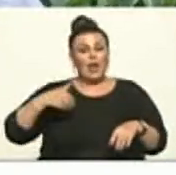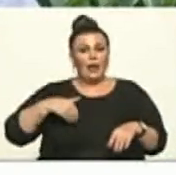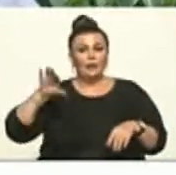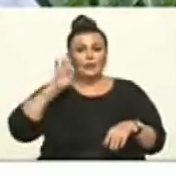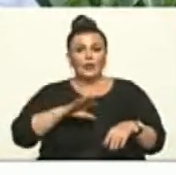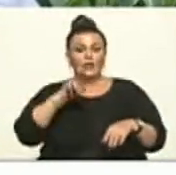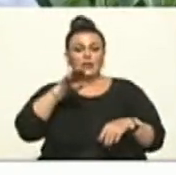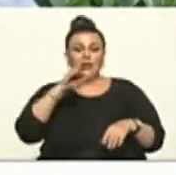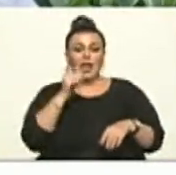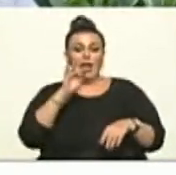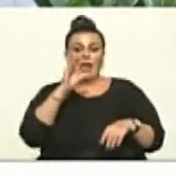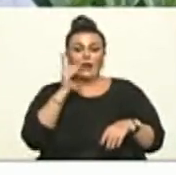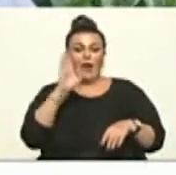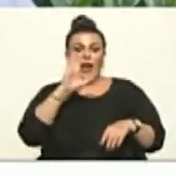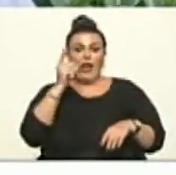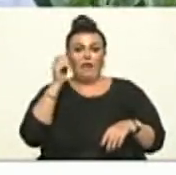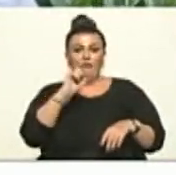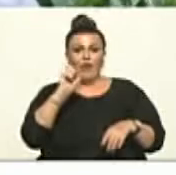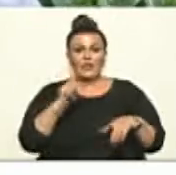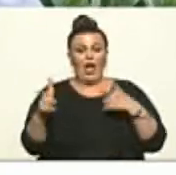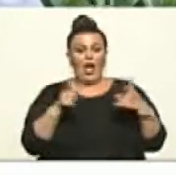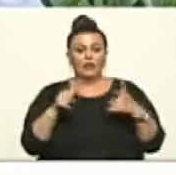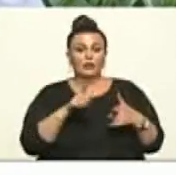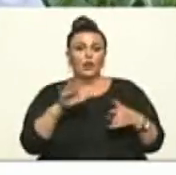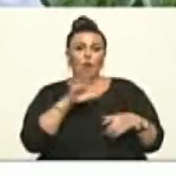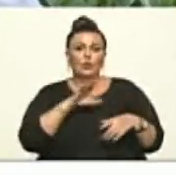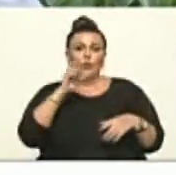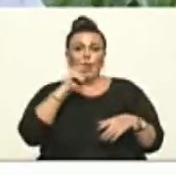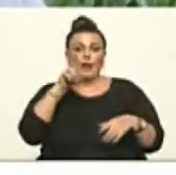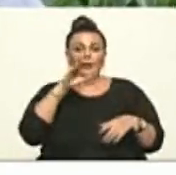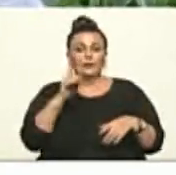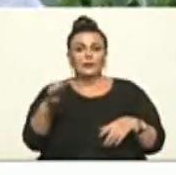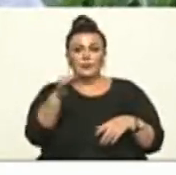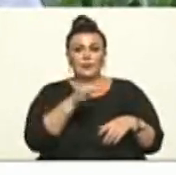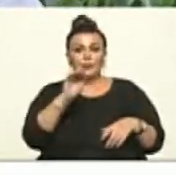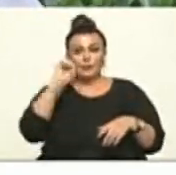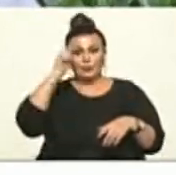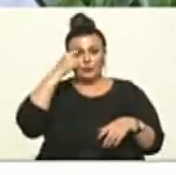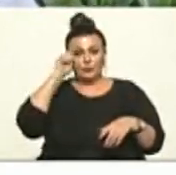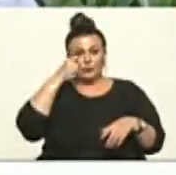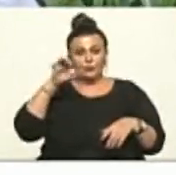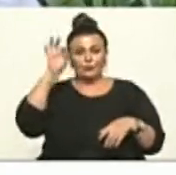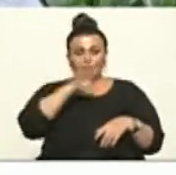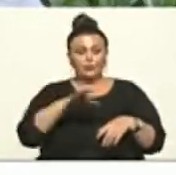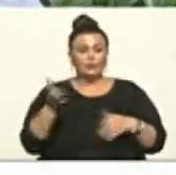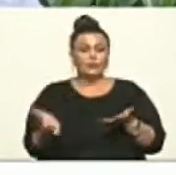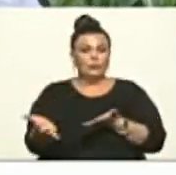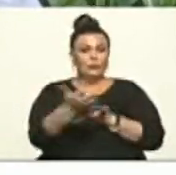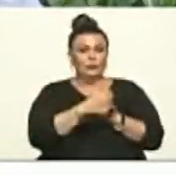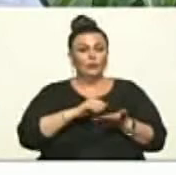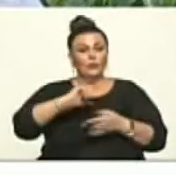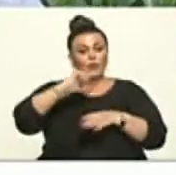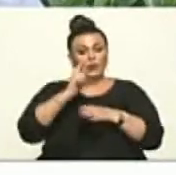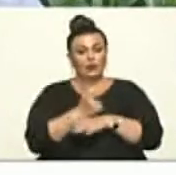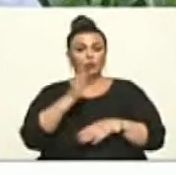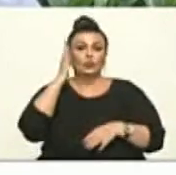tərəvəzçilik rayonlarında, o cümlədən hazırda olduğumuz Bərdə rayonunda soğan məhsulu yığıldıqdan sonra ikinci əkin